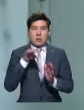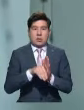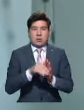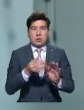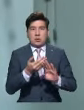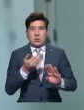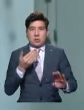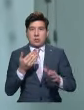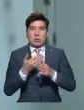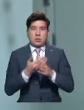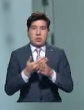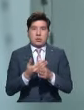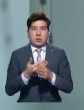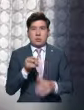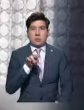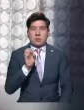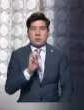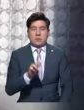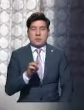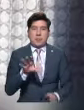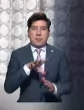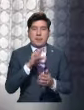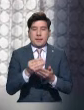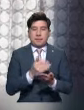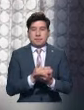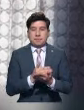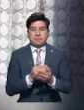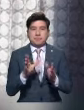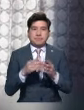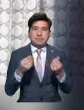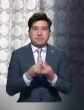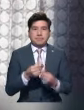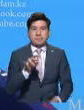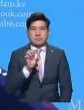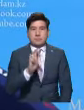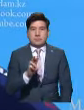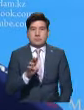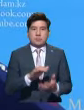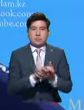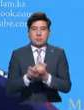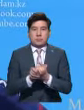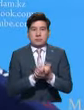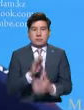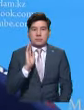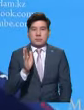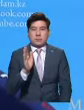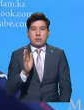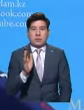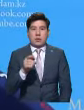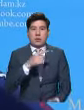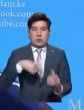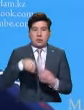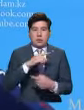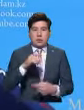алуға көмектеседі дейді депутаттар. Яғни заң аясында отбасы институты нығайтылмақ. Өзімізде әкенің тәрбиесін көріп өскенбіз,